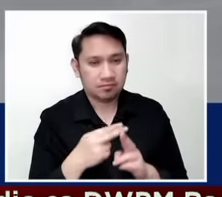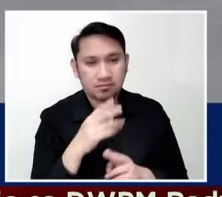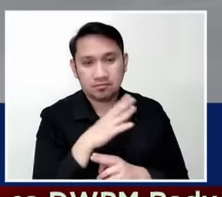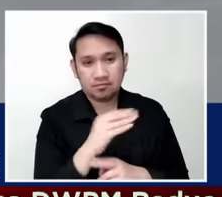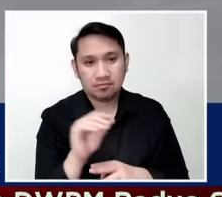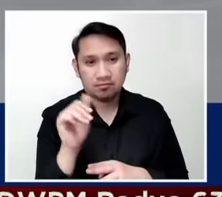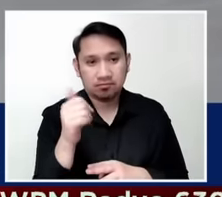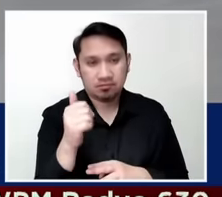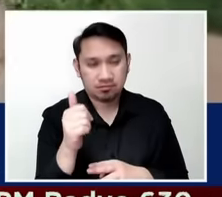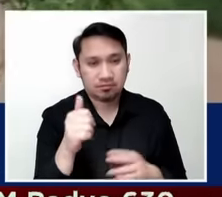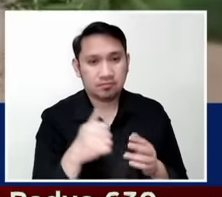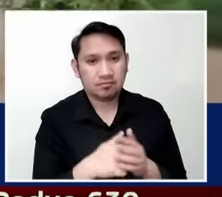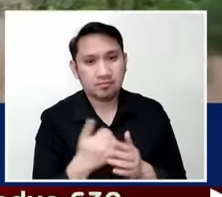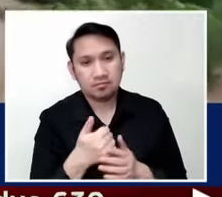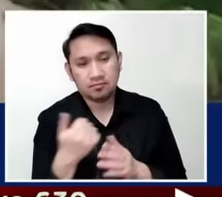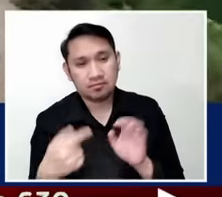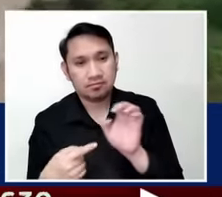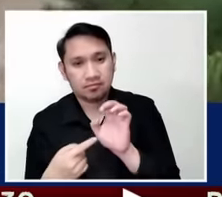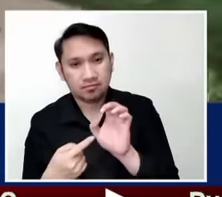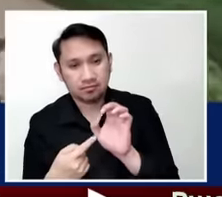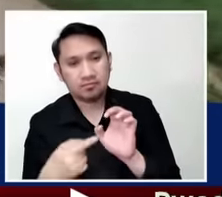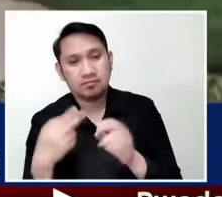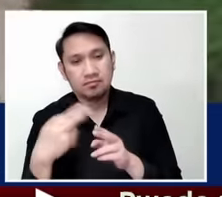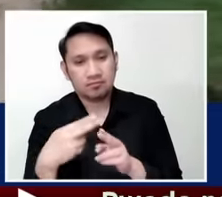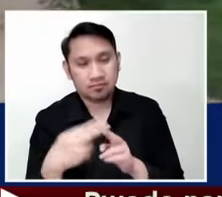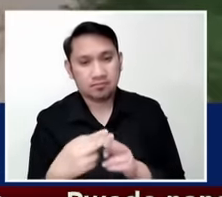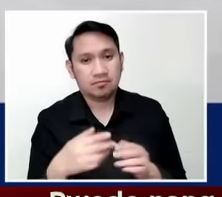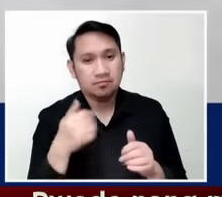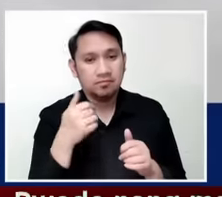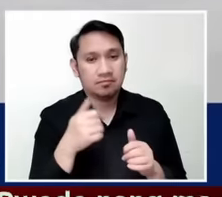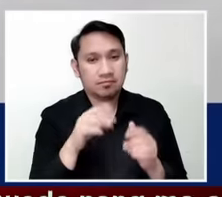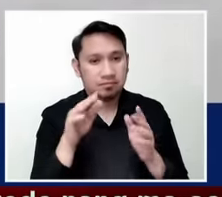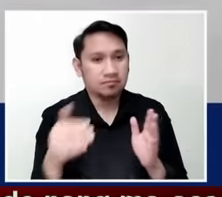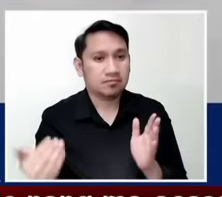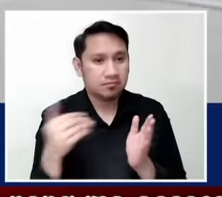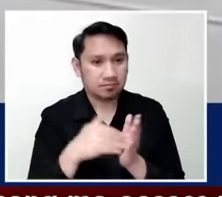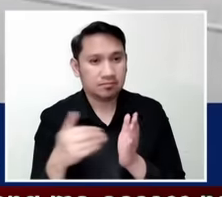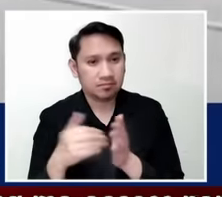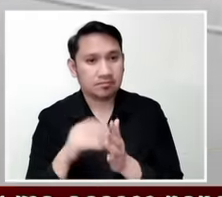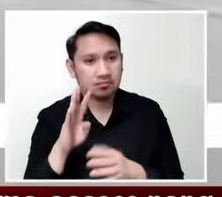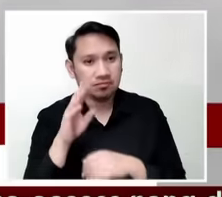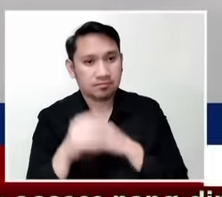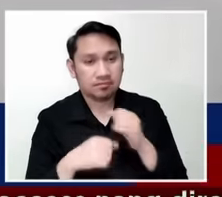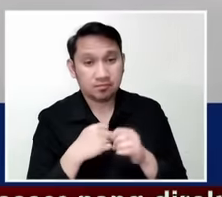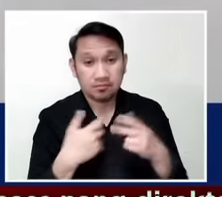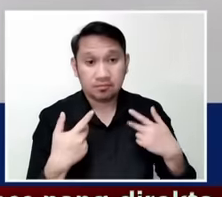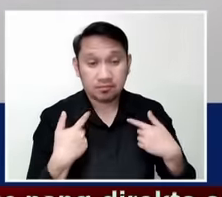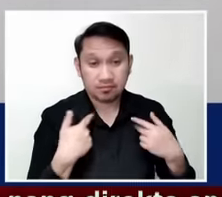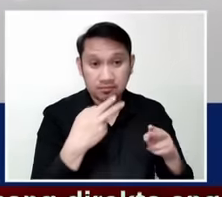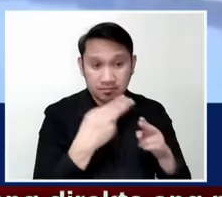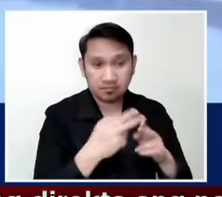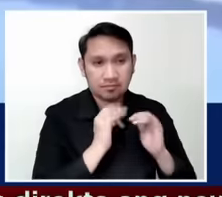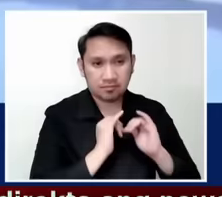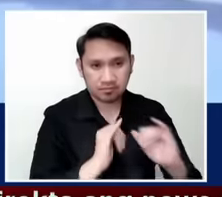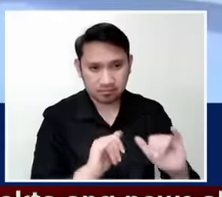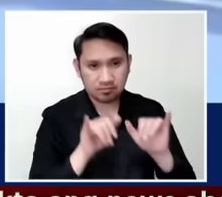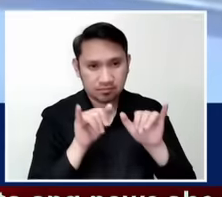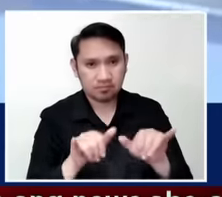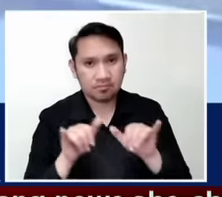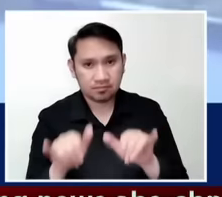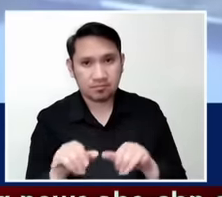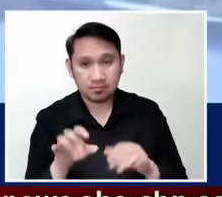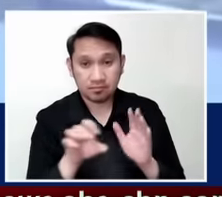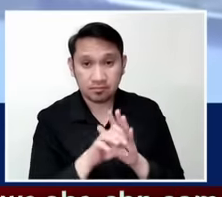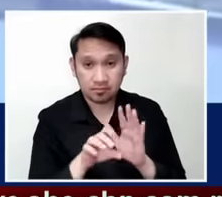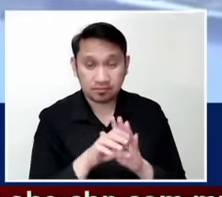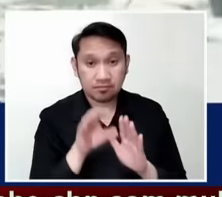10 auxiliary names na iniikot-ikot kada 4 na taon. Meron ding mga pangalan na nareretiro sa listahan kapag nagdulot